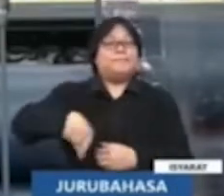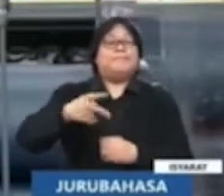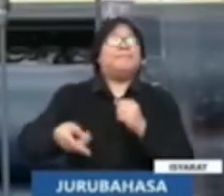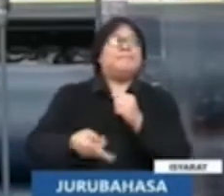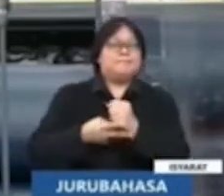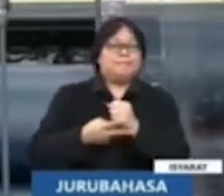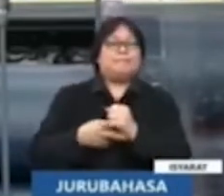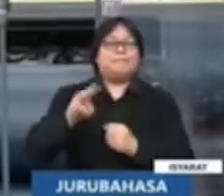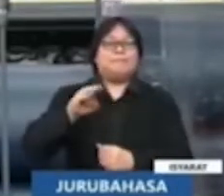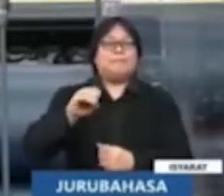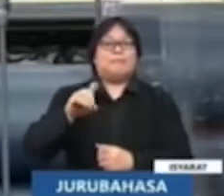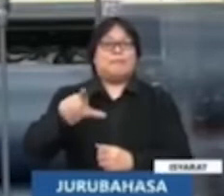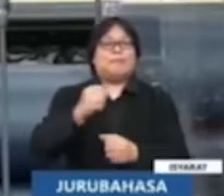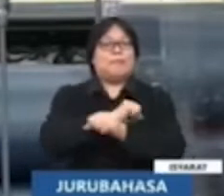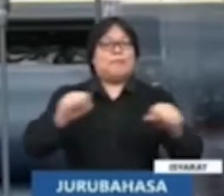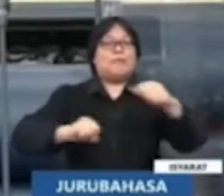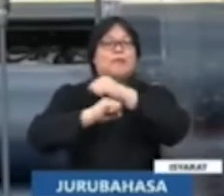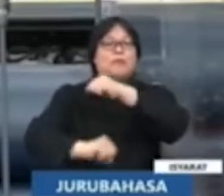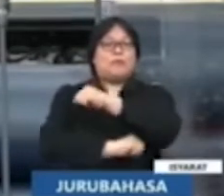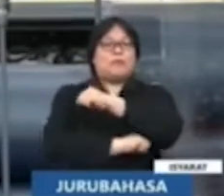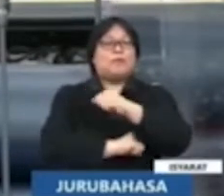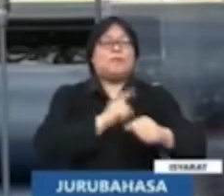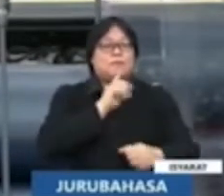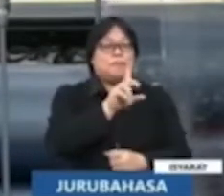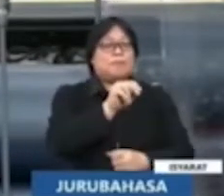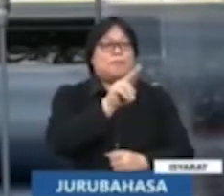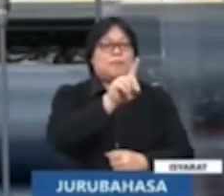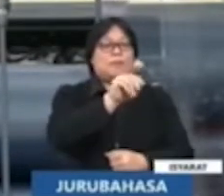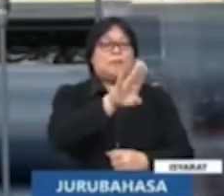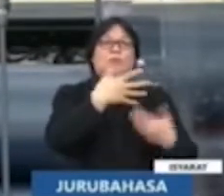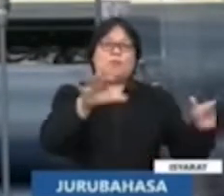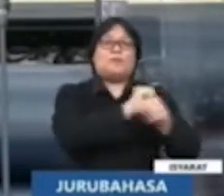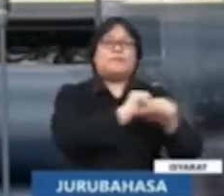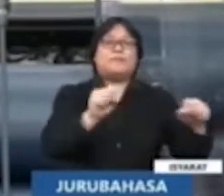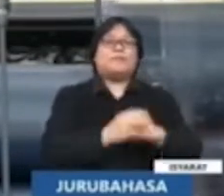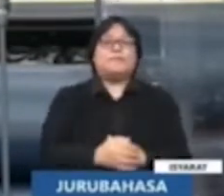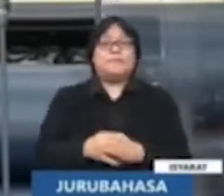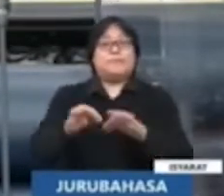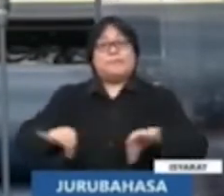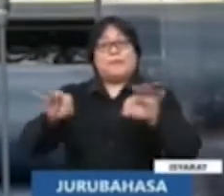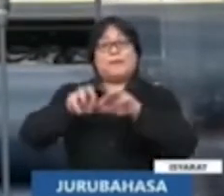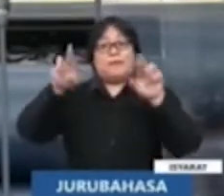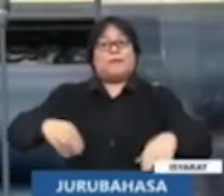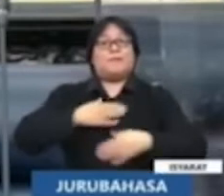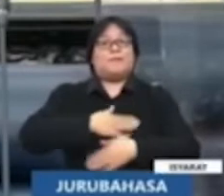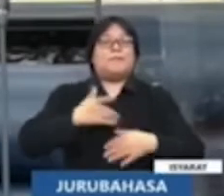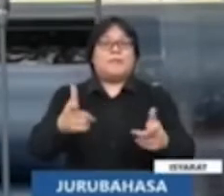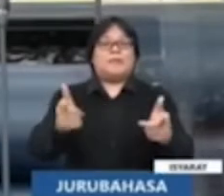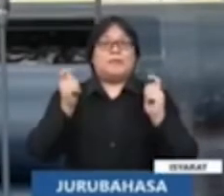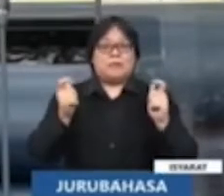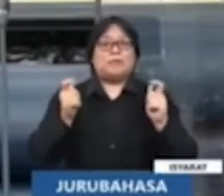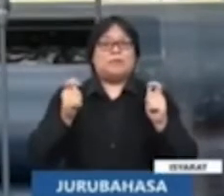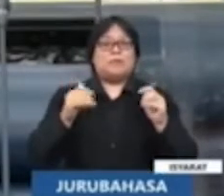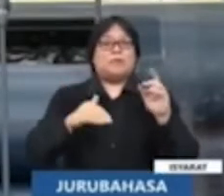telah jimat dari segi modal penyediaan infrastruktur yang telah pun disediakan oleh DNB. Yang paling penting, rakyat akan dapat menikmati kelajuan yang